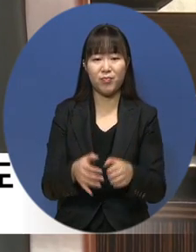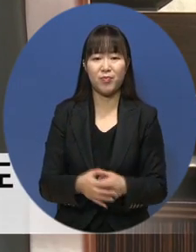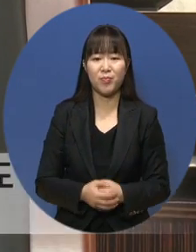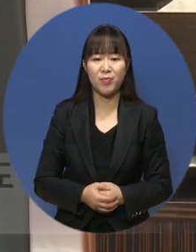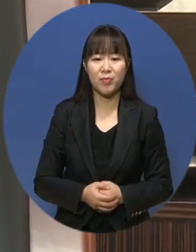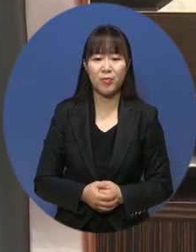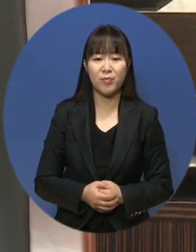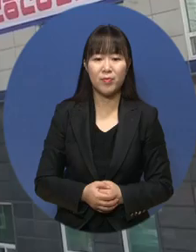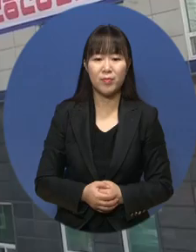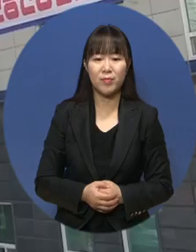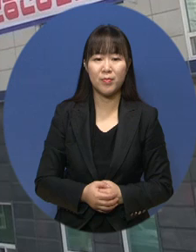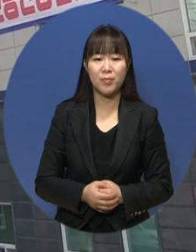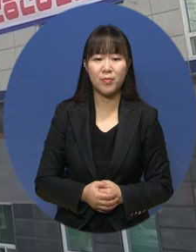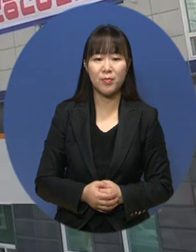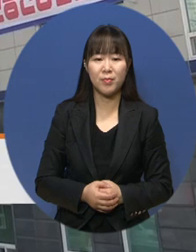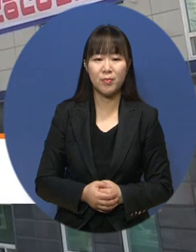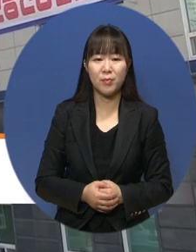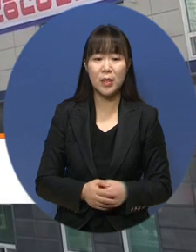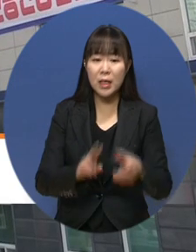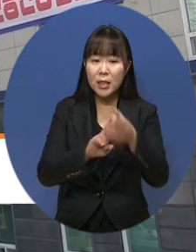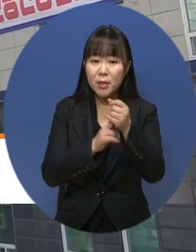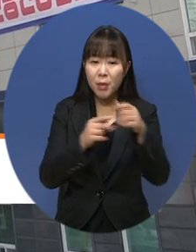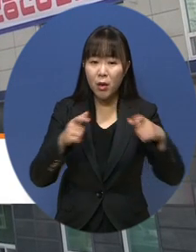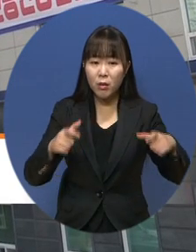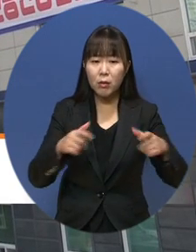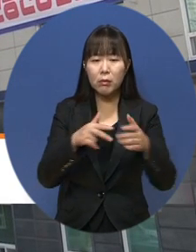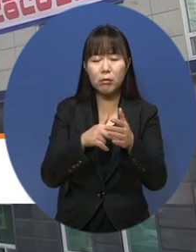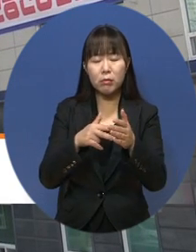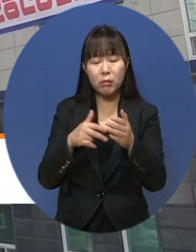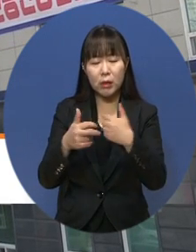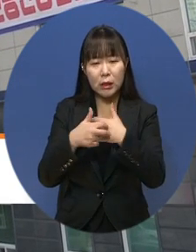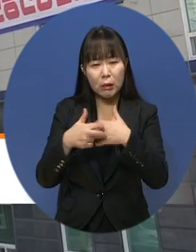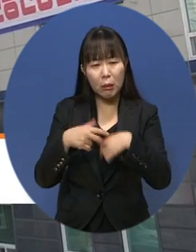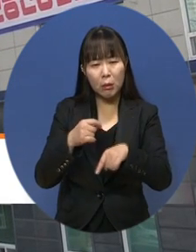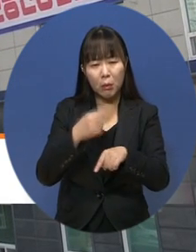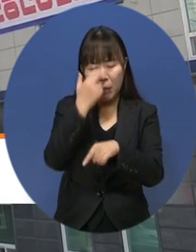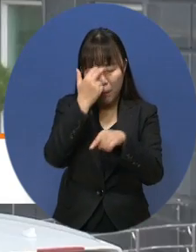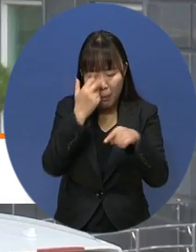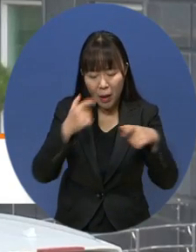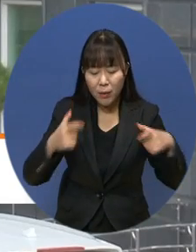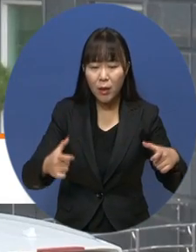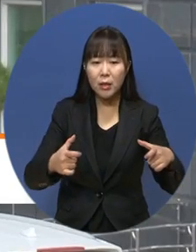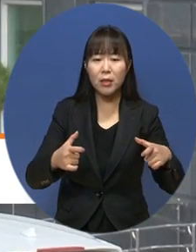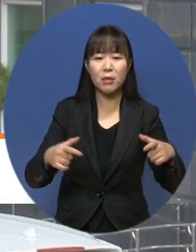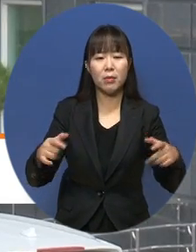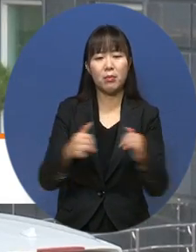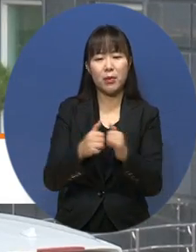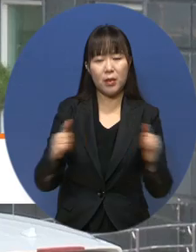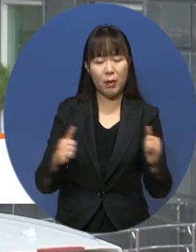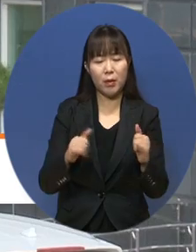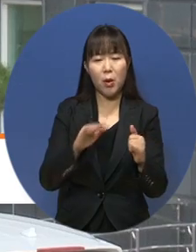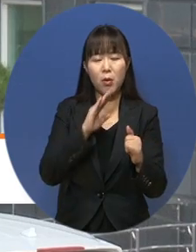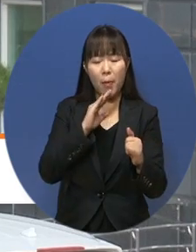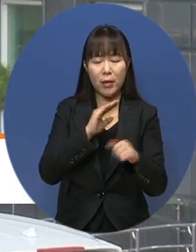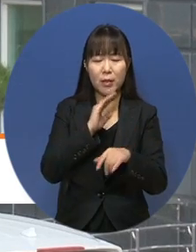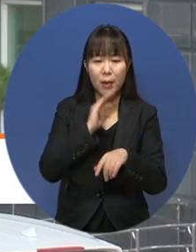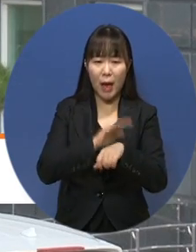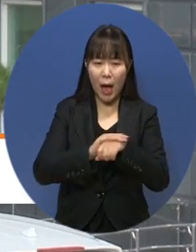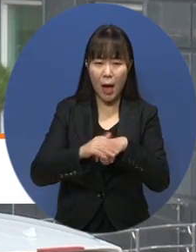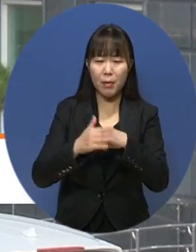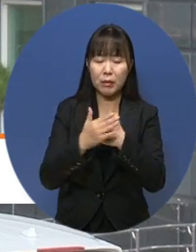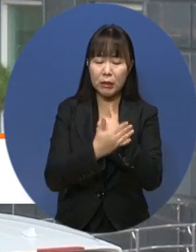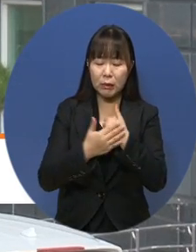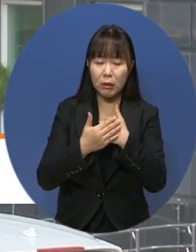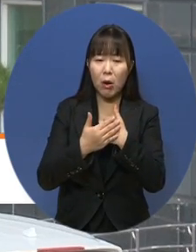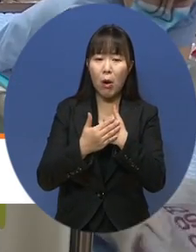기부를 하게 되었습니다. 증평은 의료 낙후 지역으로서 그동안 지역민들이 제대로 된 의료 서비스를